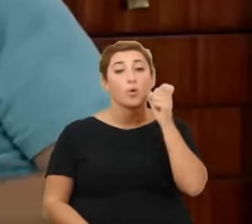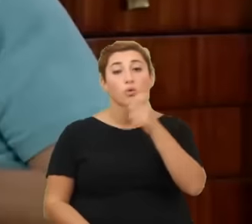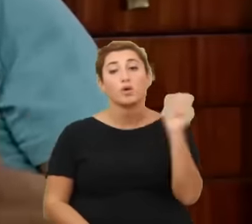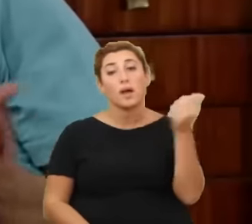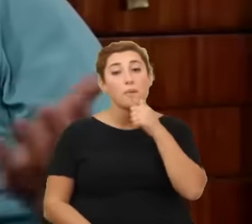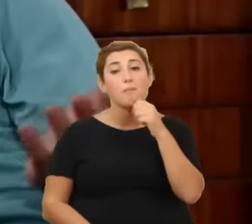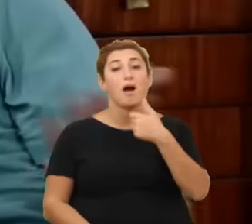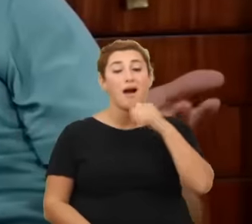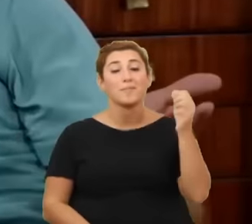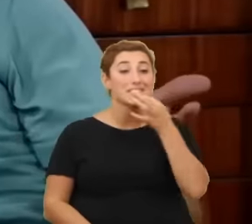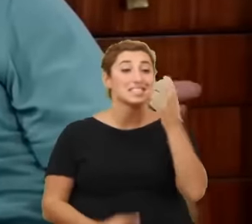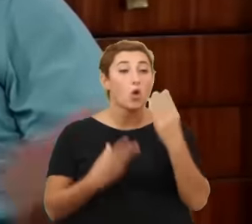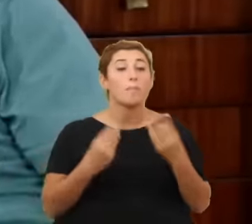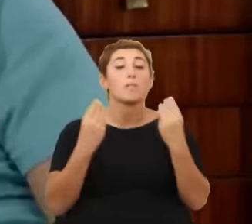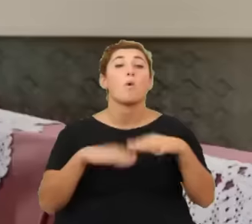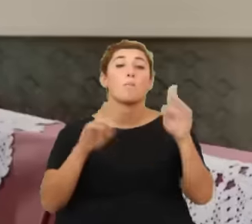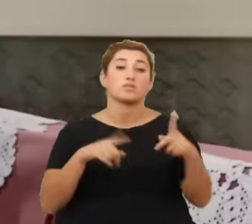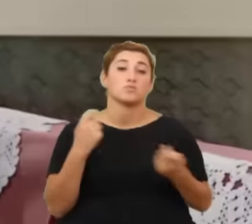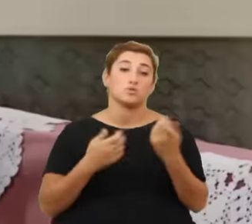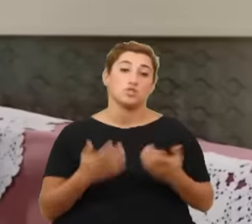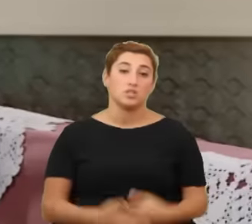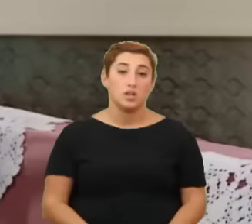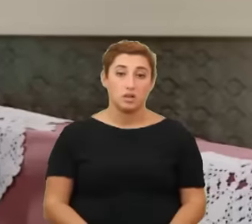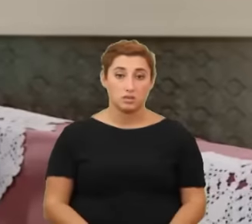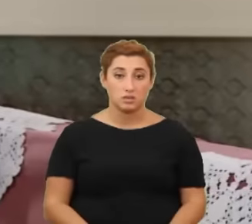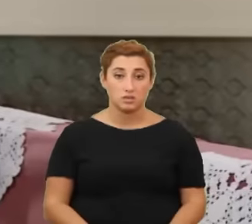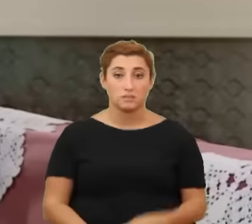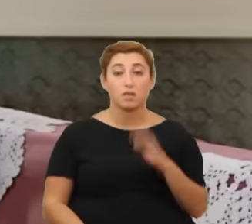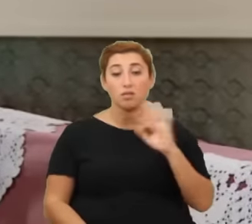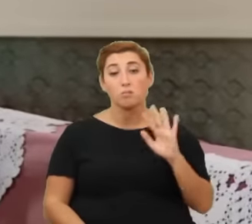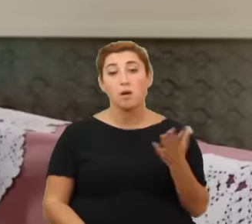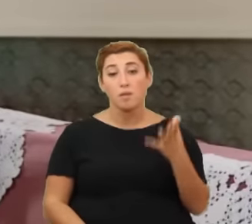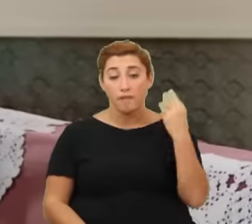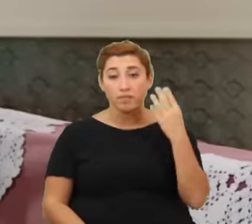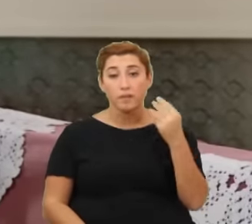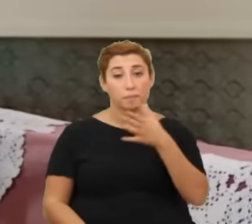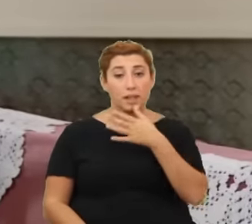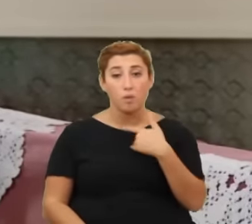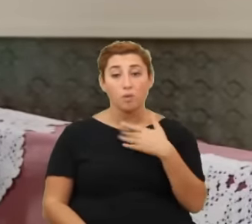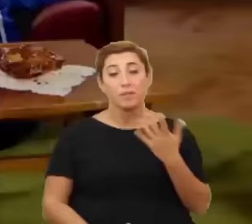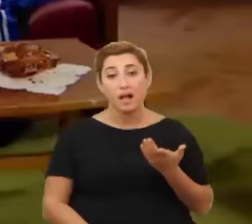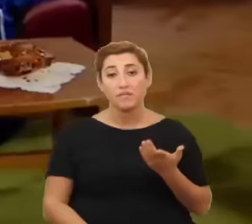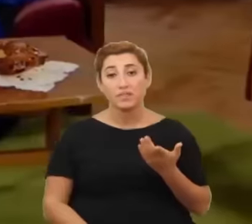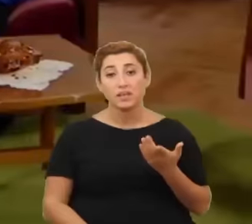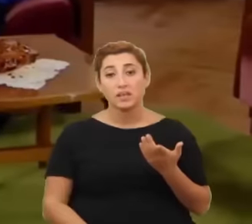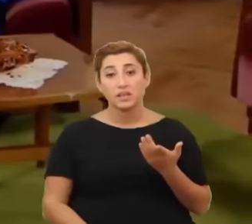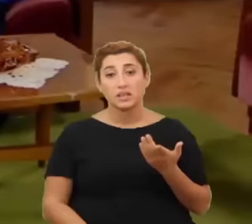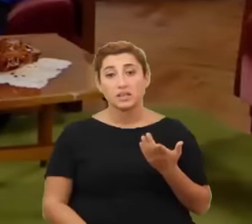Türkiye'de babanın, abinin rızası olmadan olmaz bu işler. Tamam ya, anladık. Biliyorum. Yani...